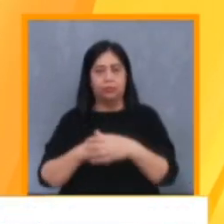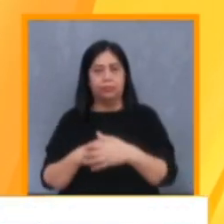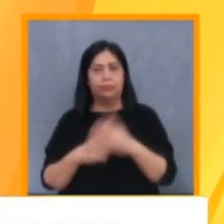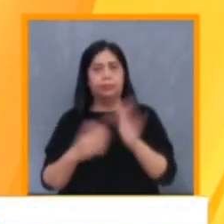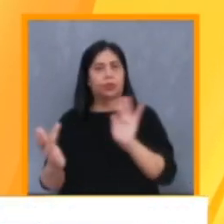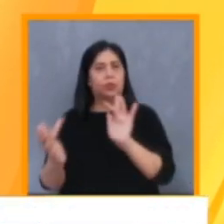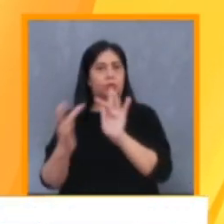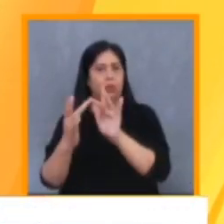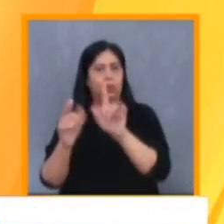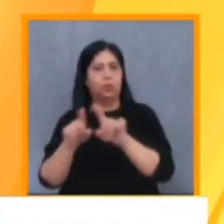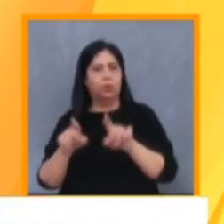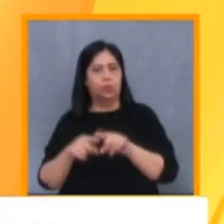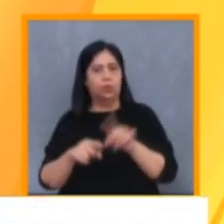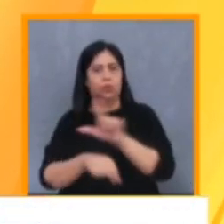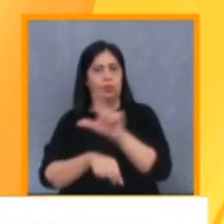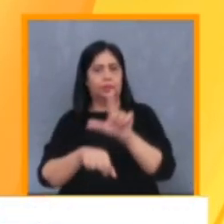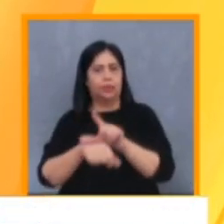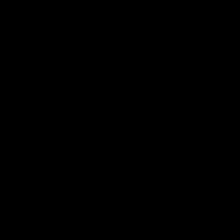Land Bank.